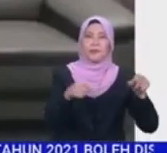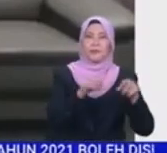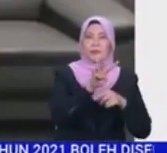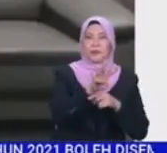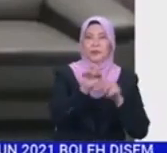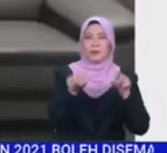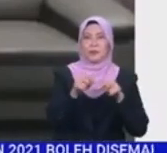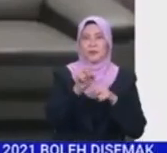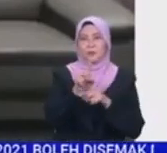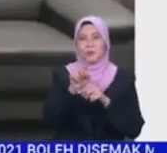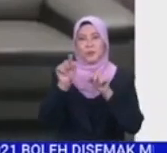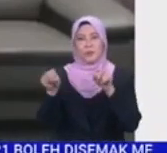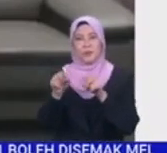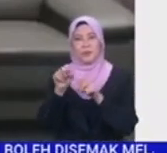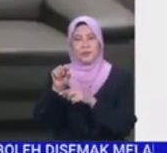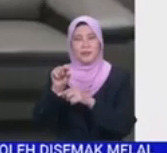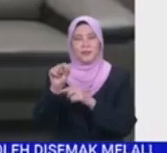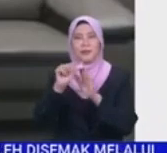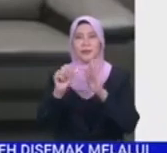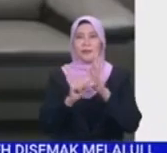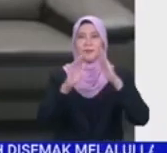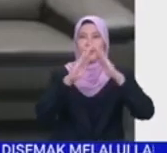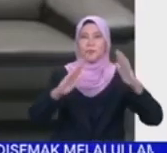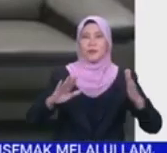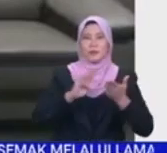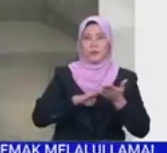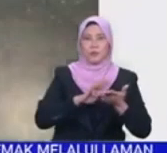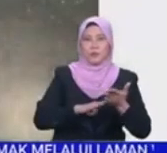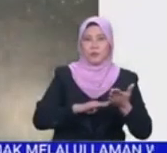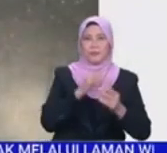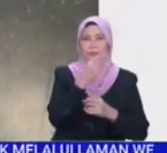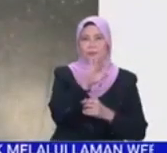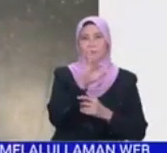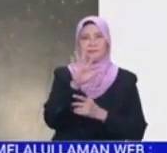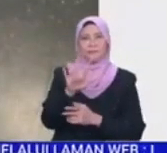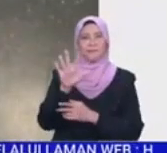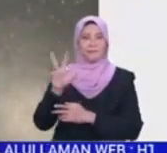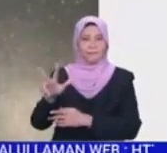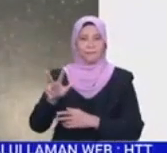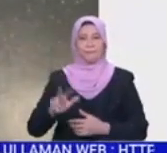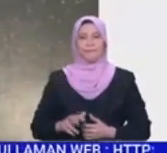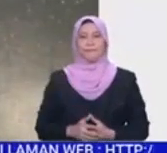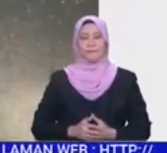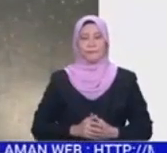4-1-G Akta Rumah Judi Terbuka 1953.